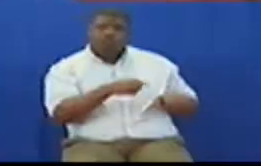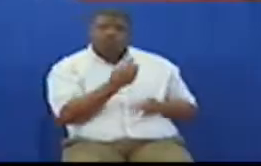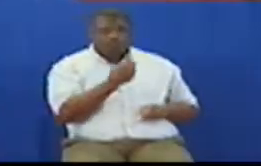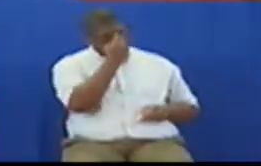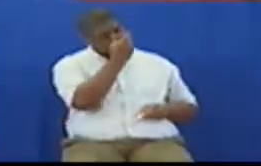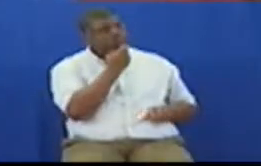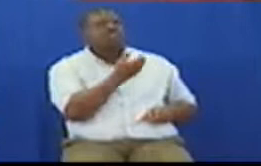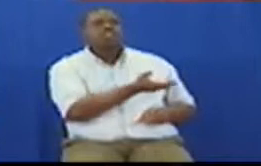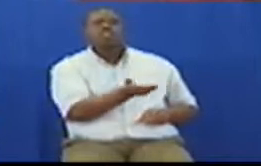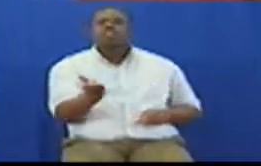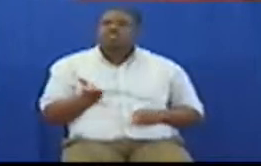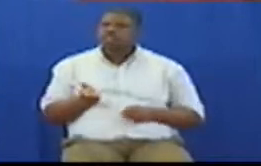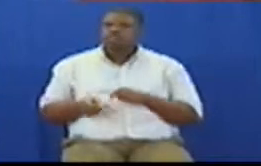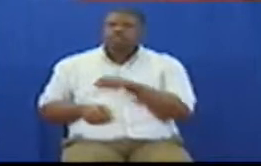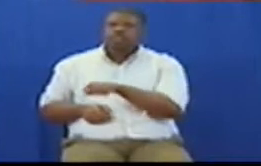gani hawa